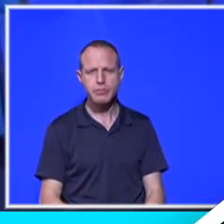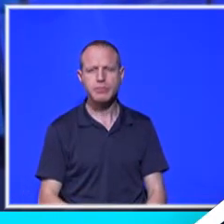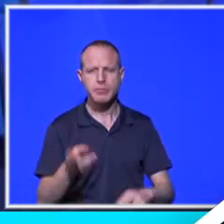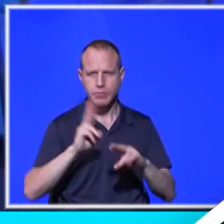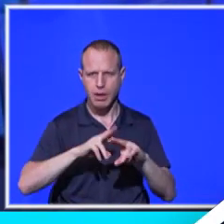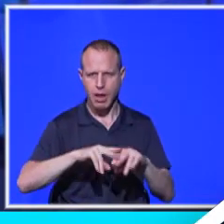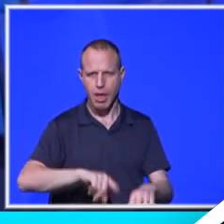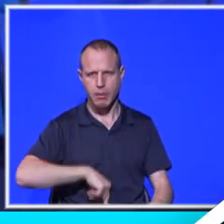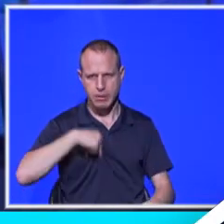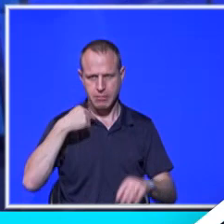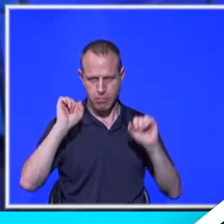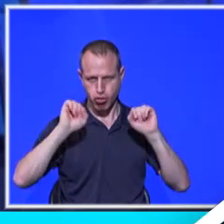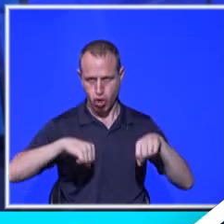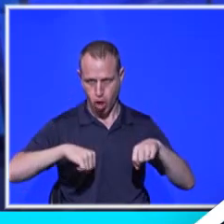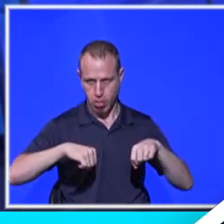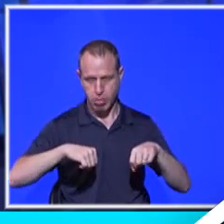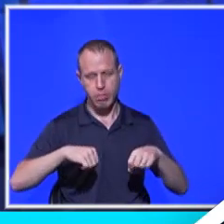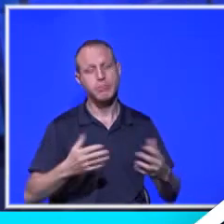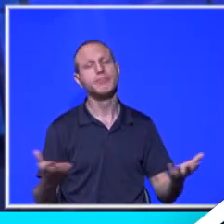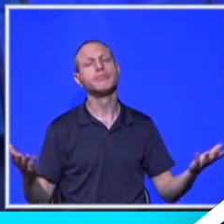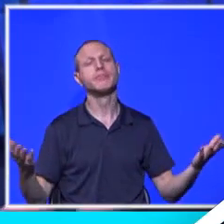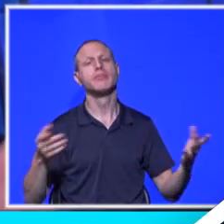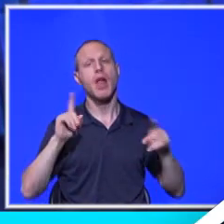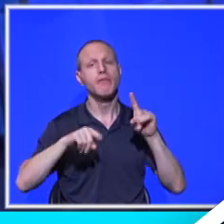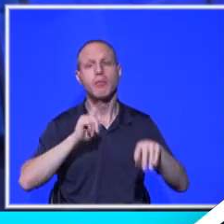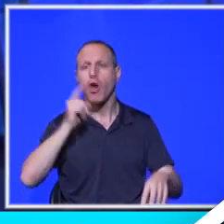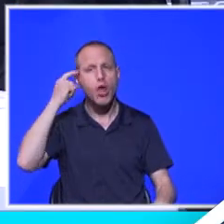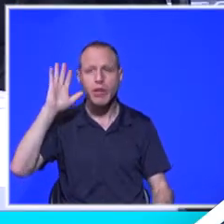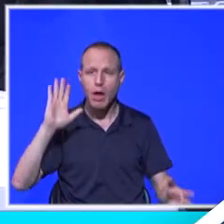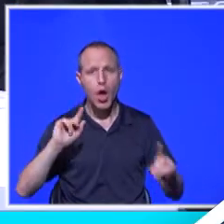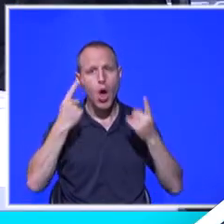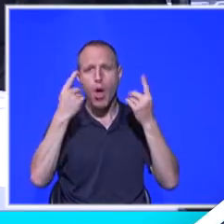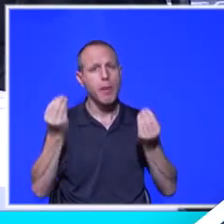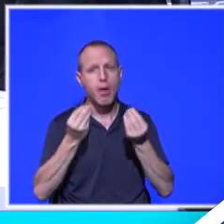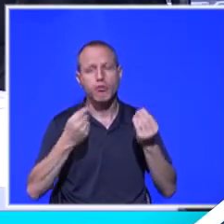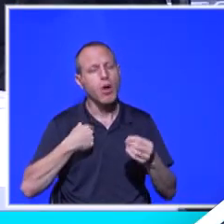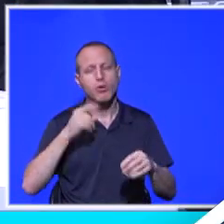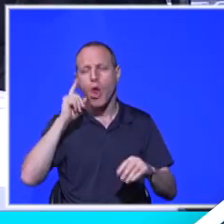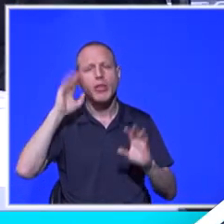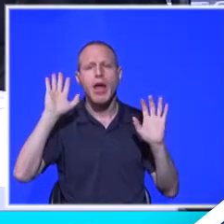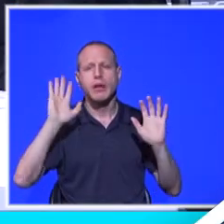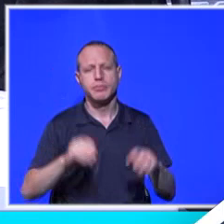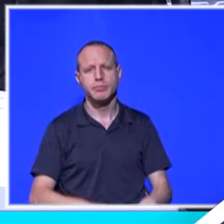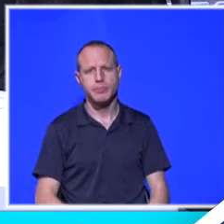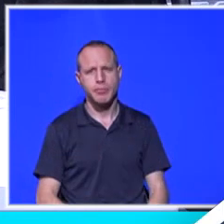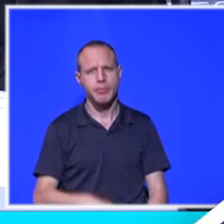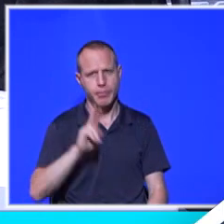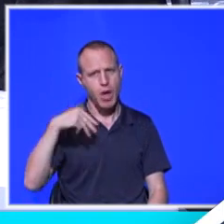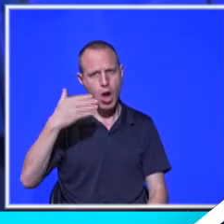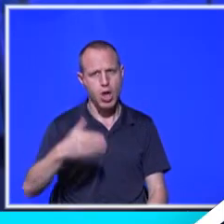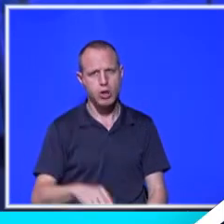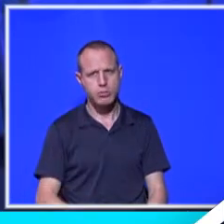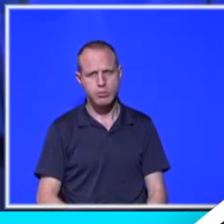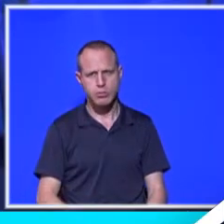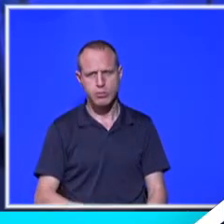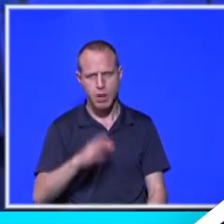אחרי הרבה זמן בשלטון, לפעמים, לא יודע, אולי קורה משהו, אין לי מושג, אני לא יודע, אבל יכול להיות,